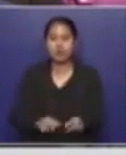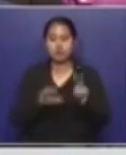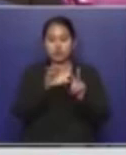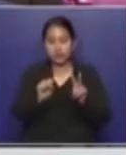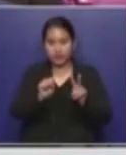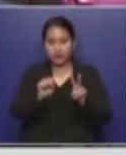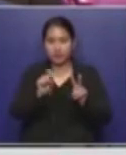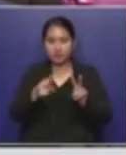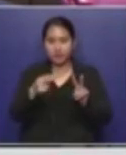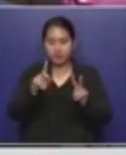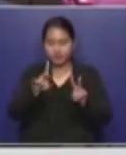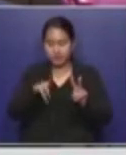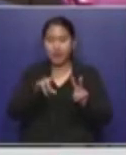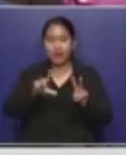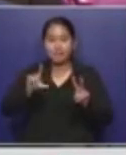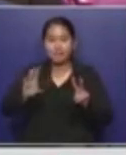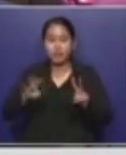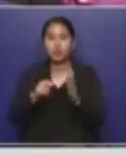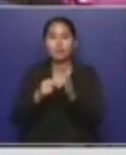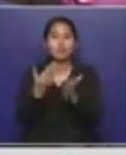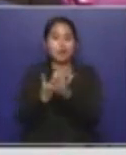223,463.7 ล้านบาทแน่นอนครับมีการ